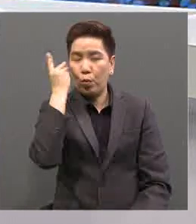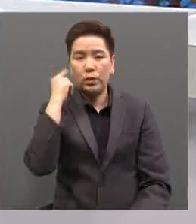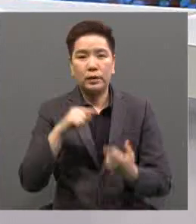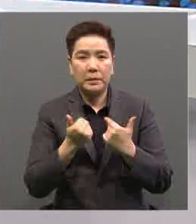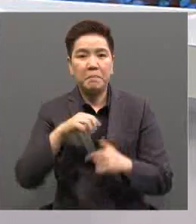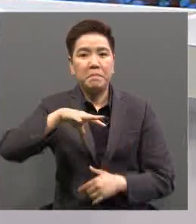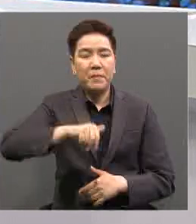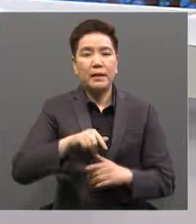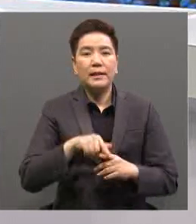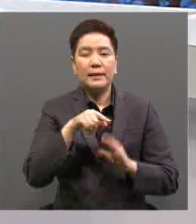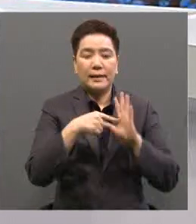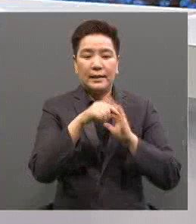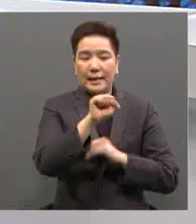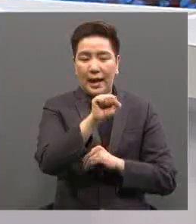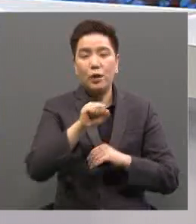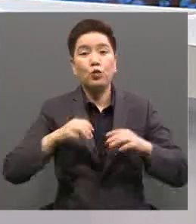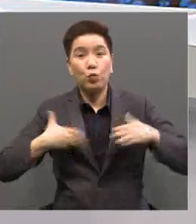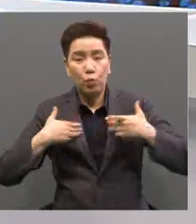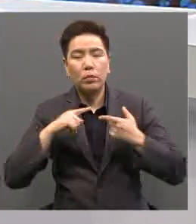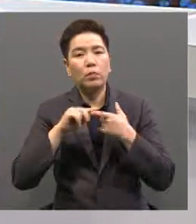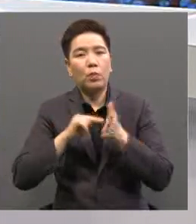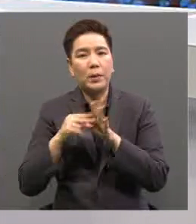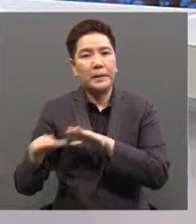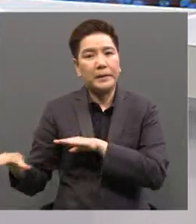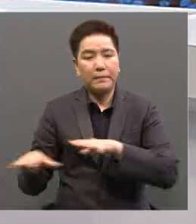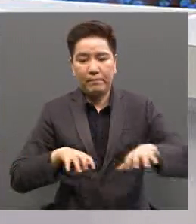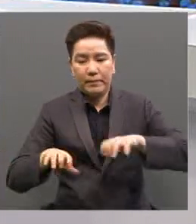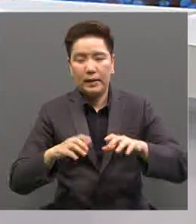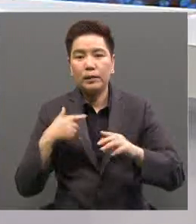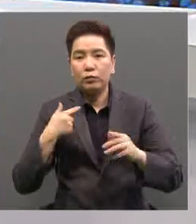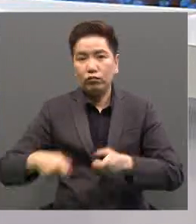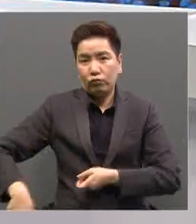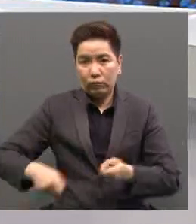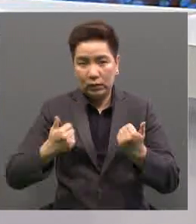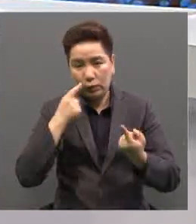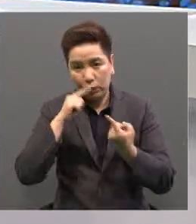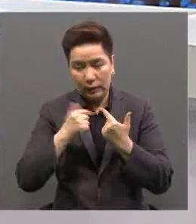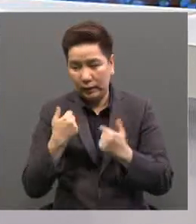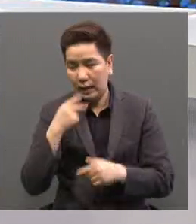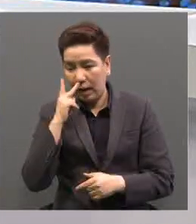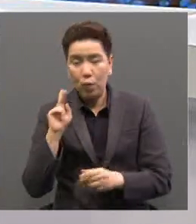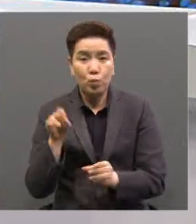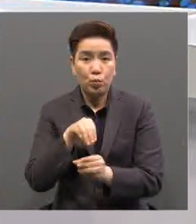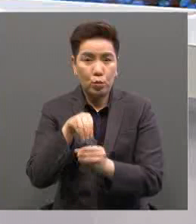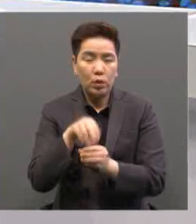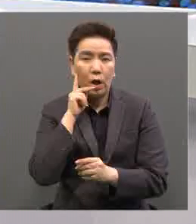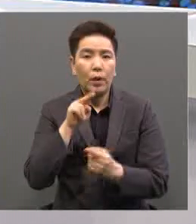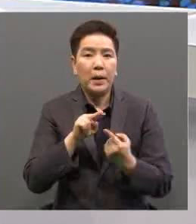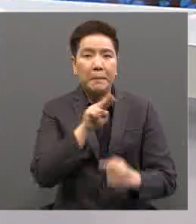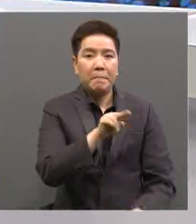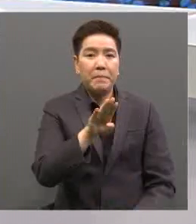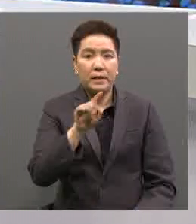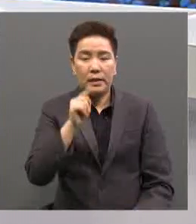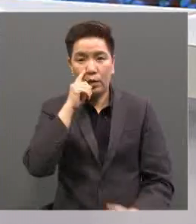างเทศบาลเมืองแสนสุขเองก็เร่งจัดเตรียมความพร้อมพื้นที่ในการจัดงานนะคะตอนนี้คุณปานชัยสารการผู้สื่อข่าว NBT ภาคกล